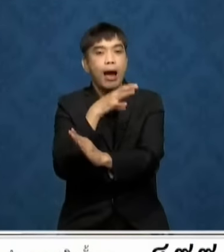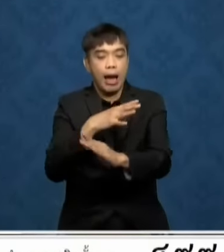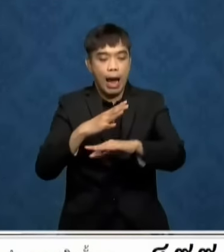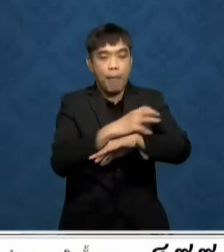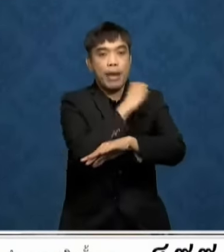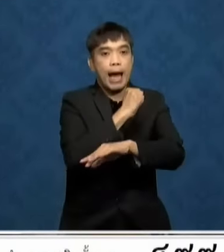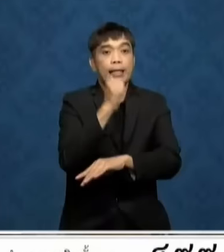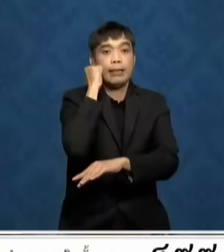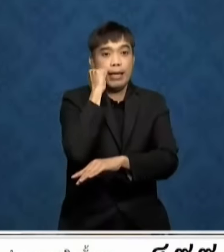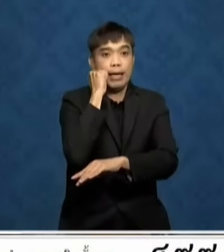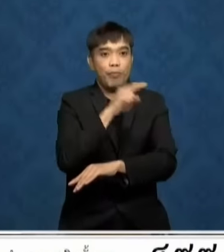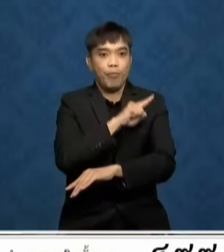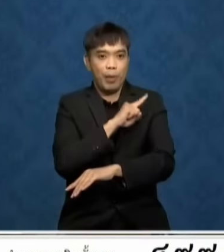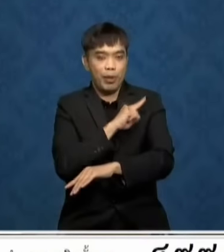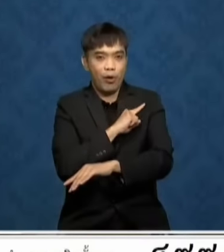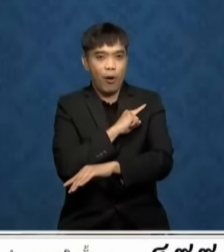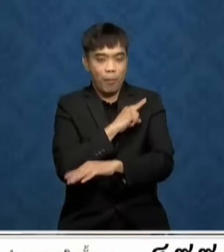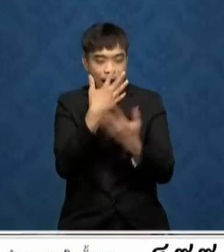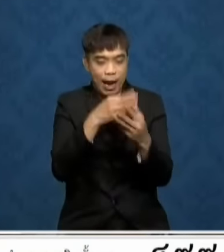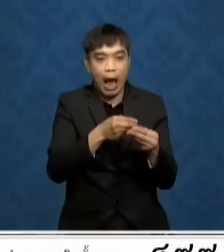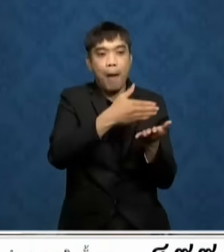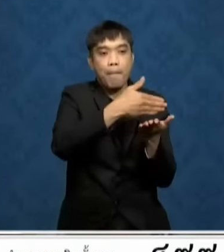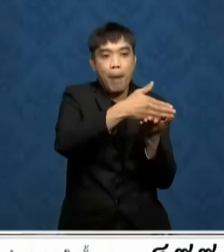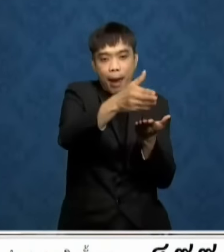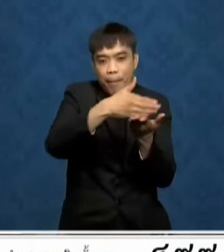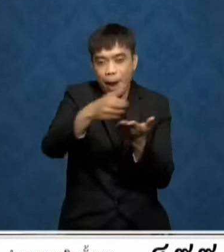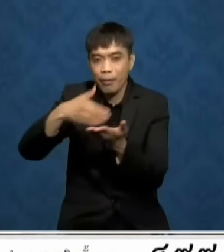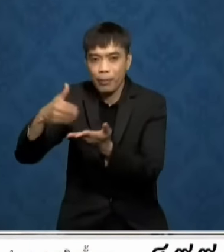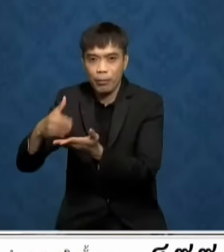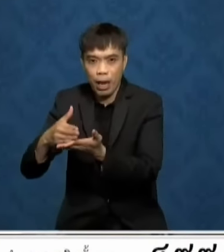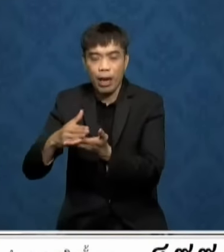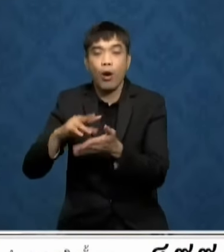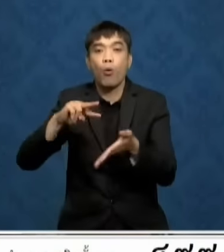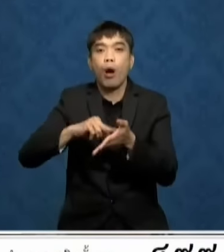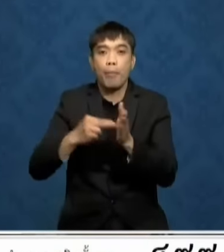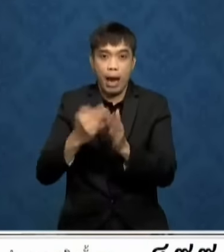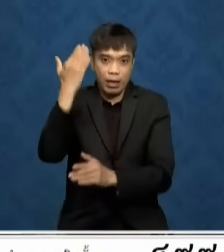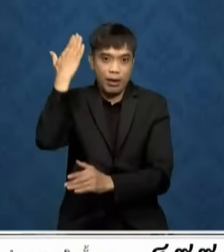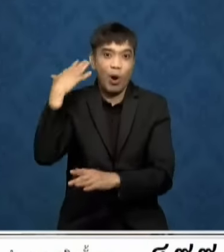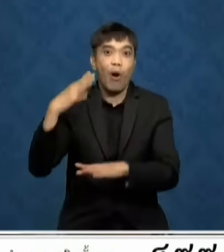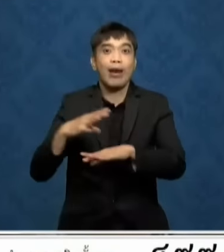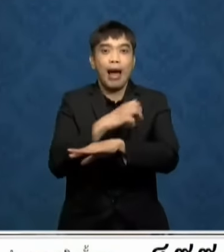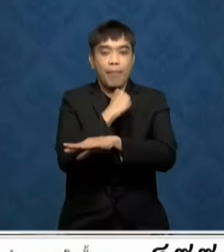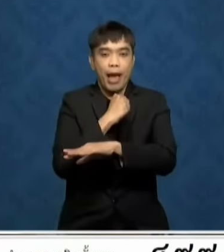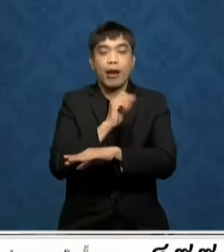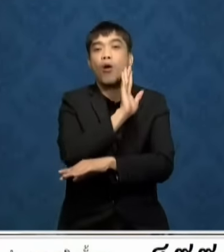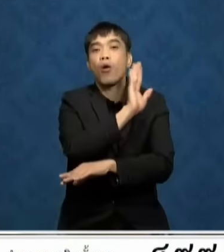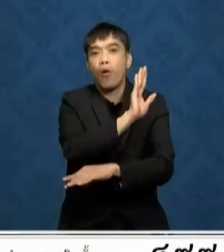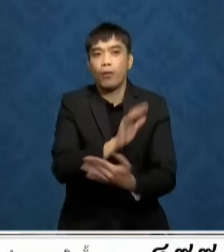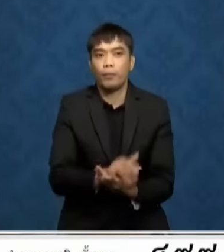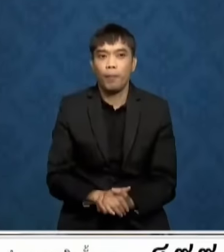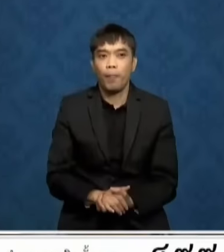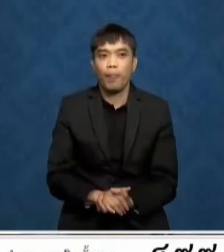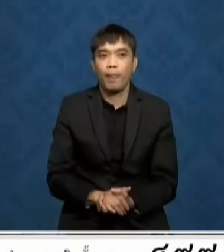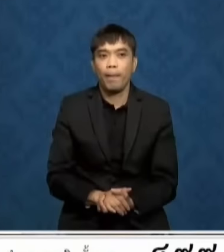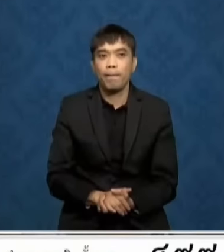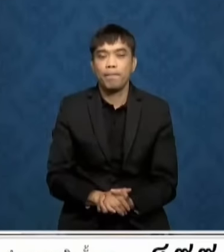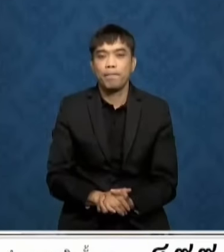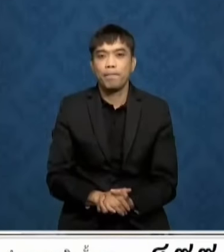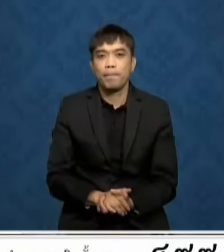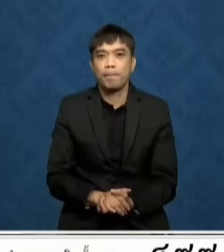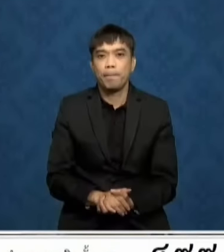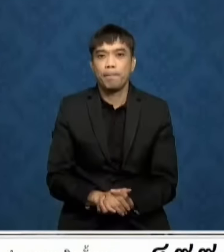ก็มากระจายแจกจ่ายให้กับคนทุกคนนั่นคือเหตุของการพยายามยึดอำนาจครั้งนั้นหลังจากนั้นไม่นานท่านประธานการประกาศใช้รัฐธรรมนูญ